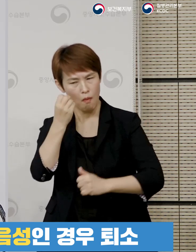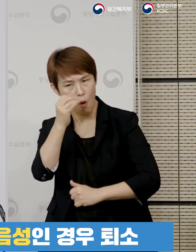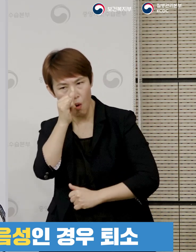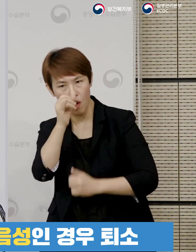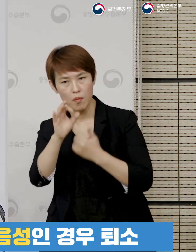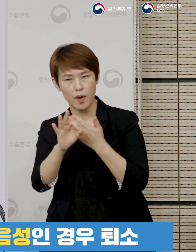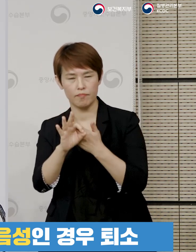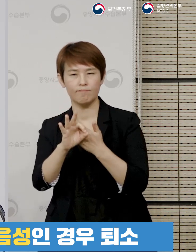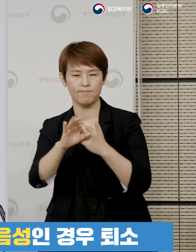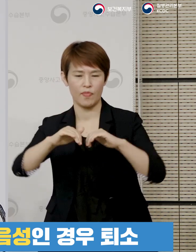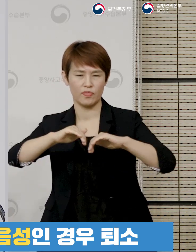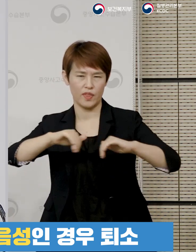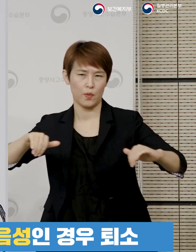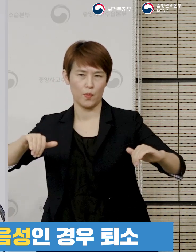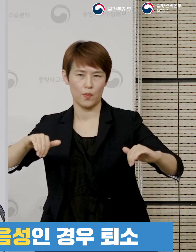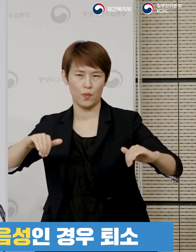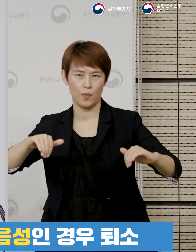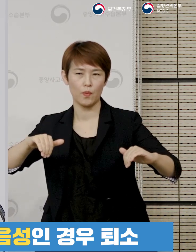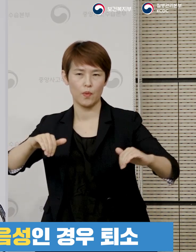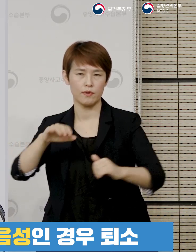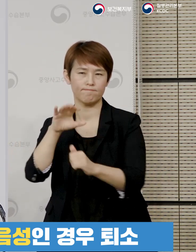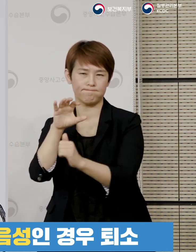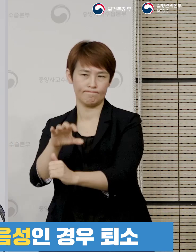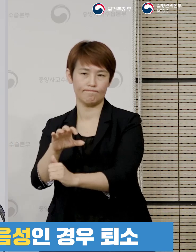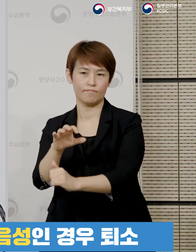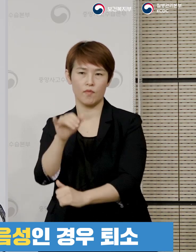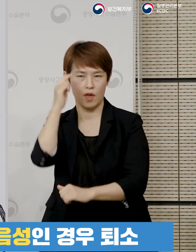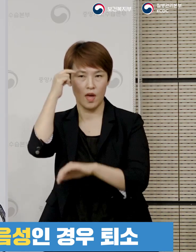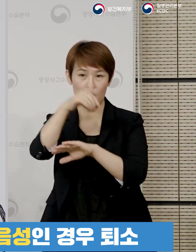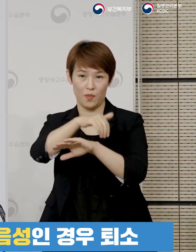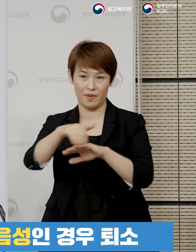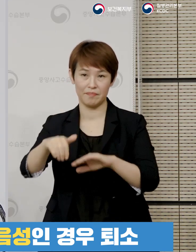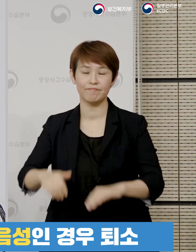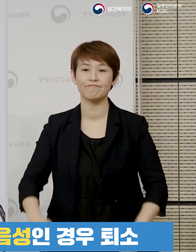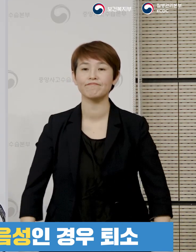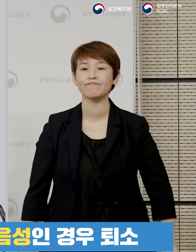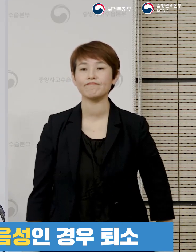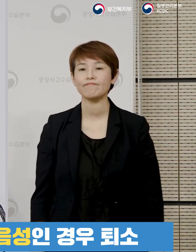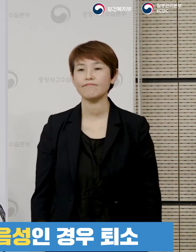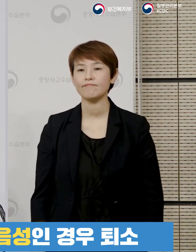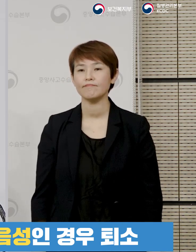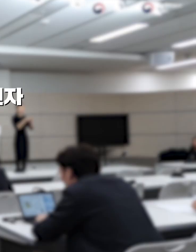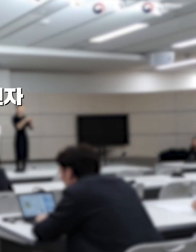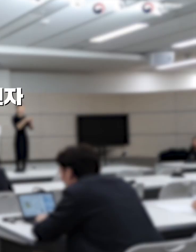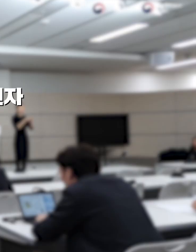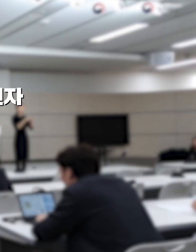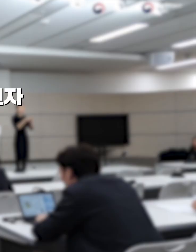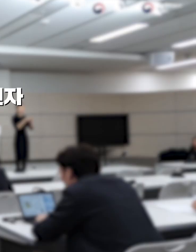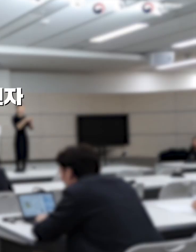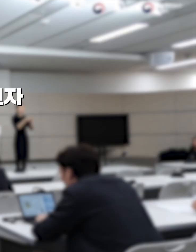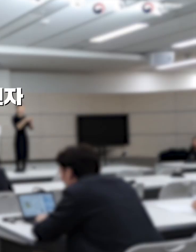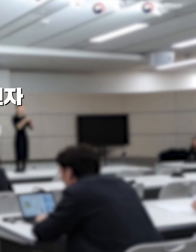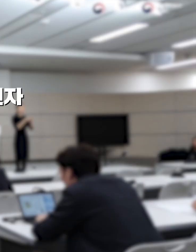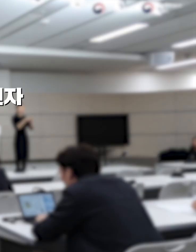경우에는 따로 우리 정해진 저거에 따라 조치된다는 걸 점을 말씀을 드리겠습니다.